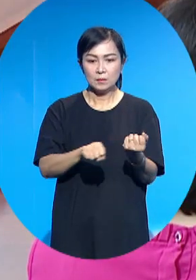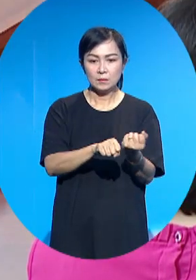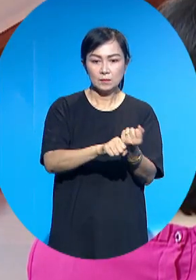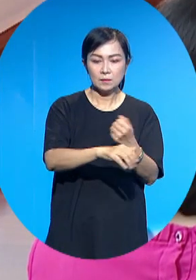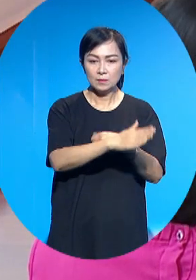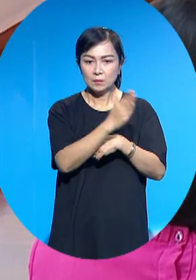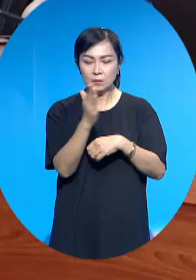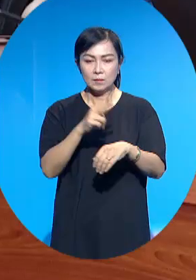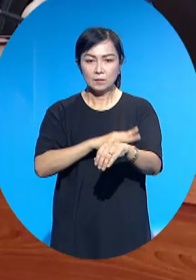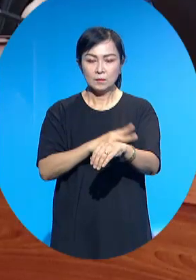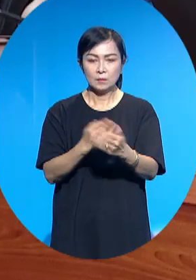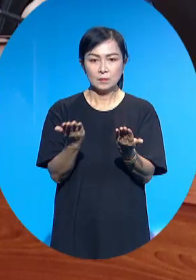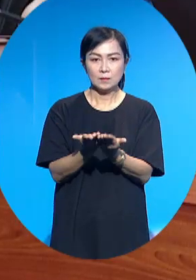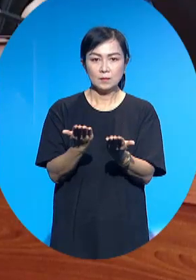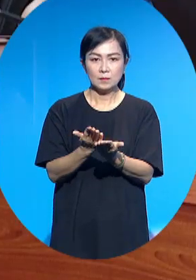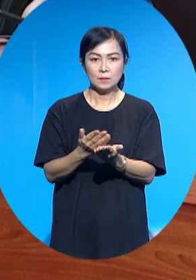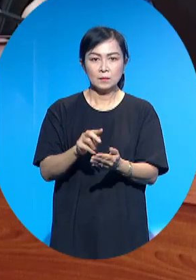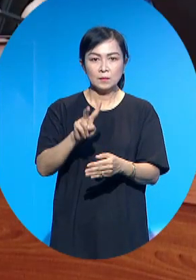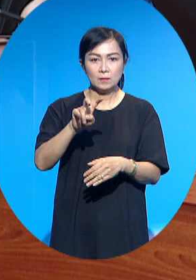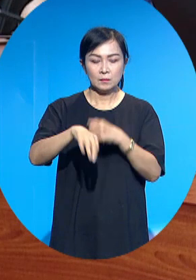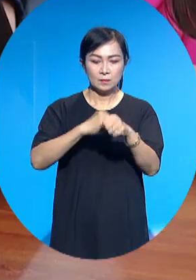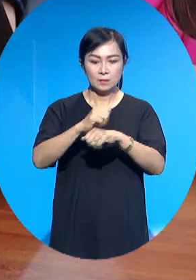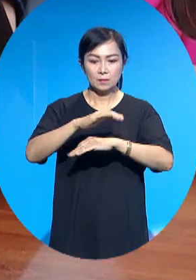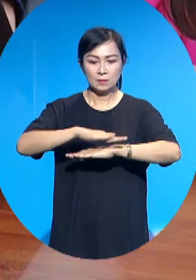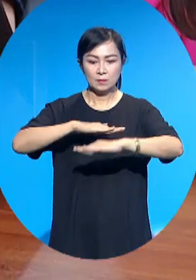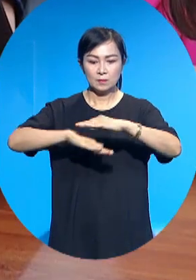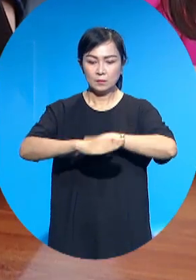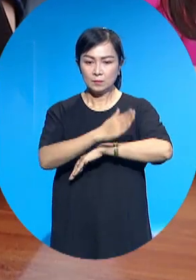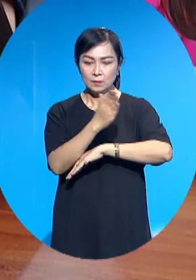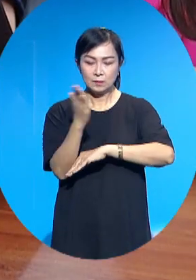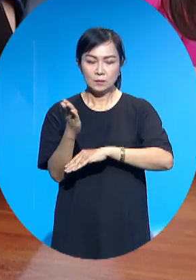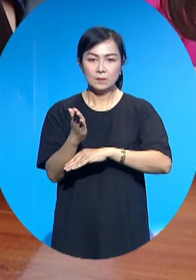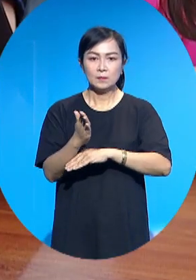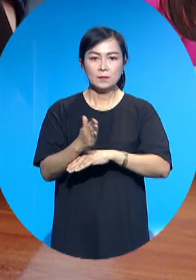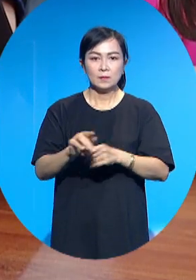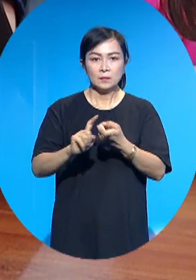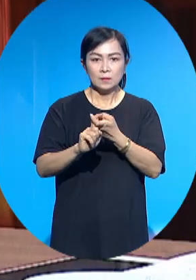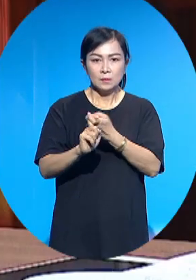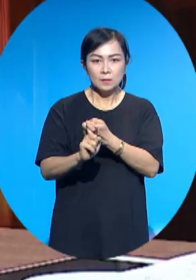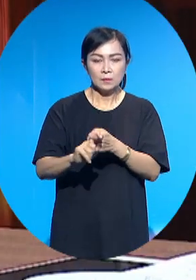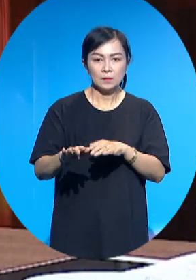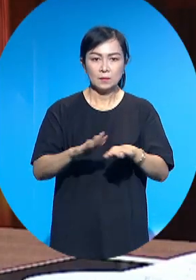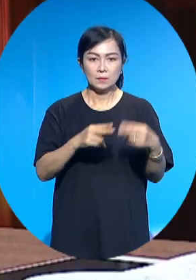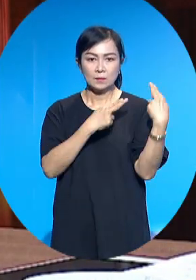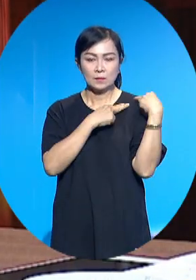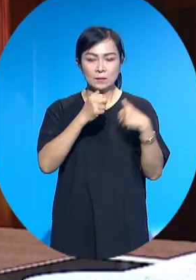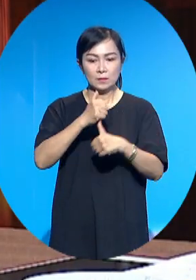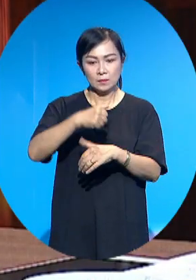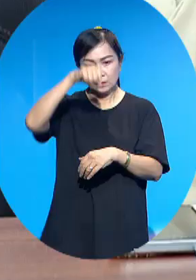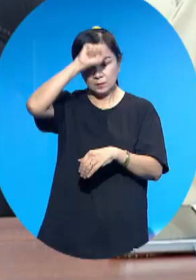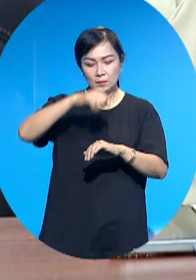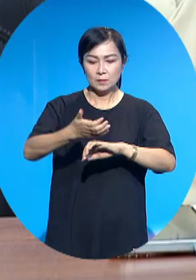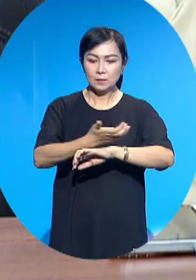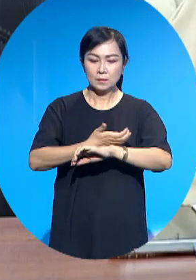triển xuất bản và văn hóa đọc. Trải qua hơn 20 năm xây dựng và phát triển, Hội Xuất Bản Việt Nam luôn gắn với việc thực hiện nhiệm vụ chính trị của đảng, nhà